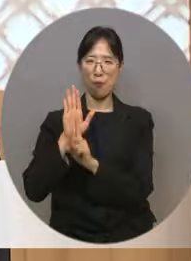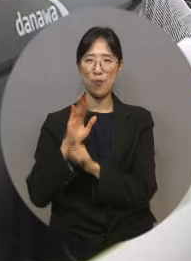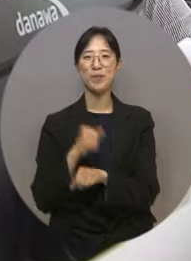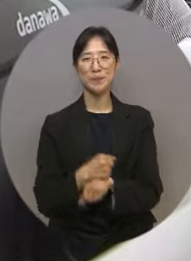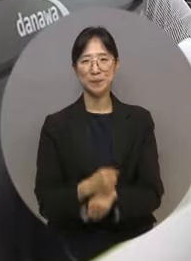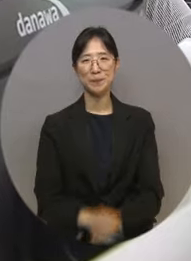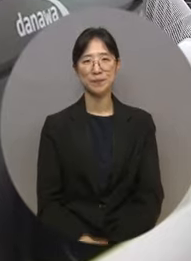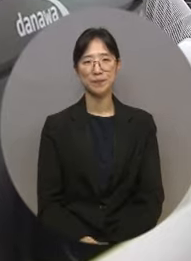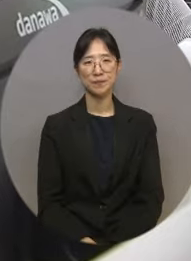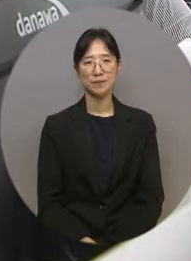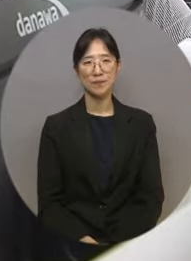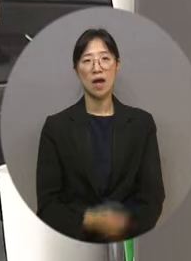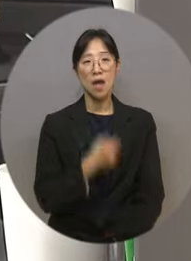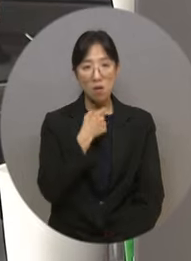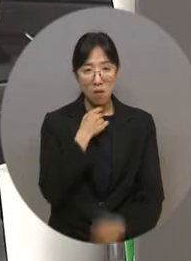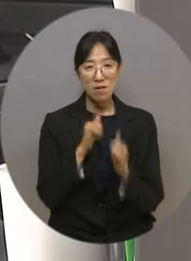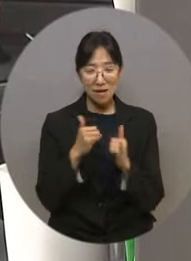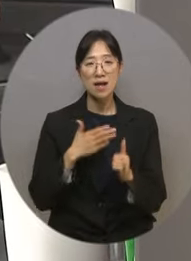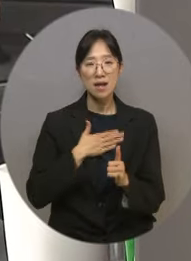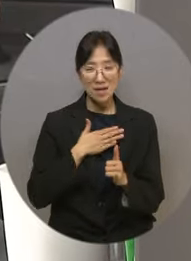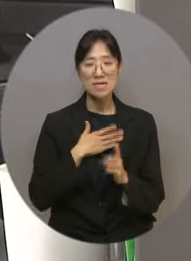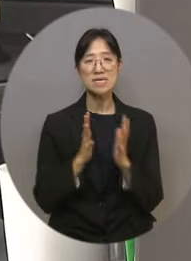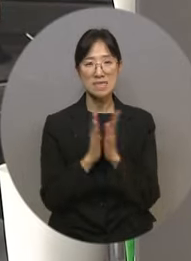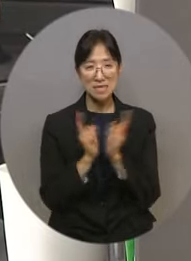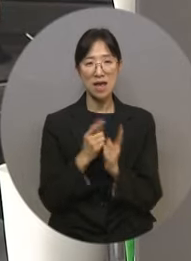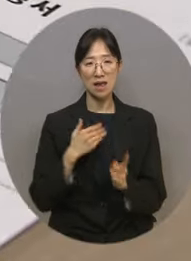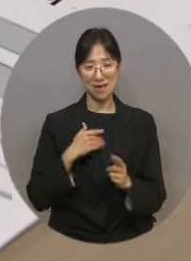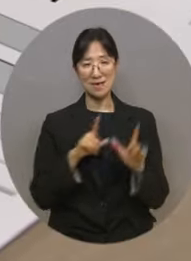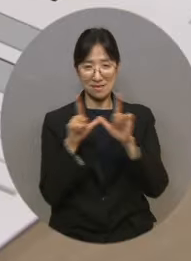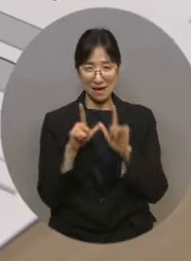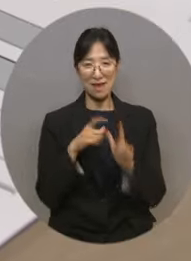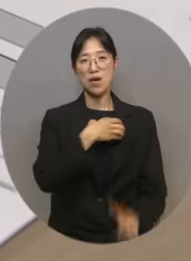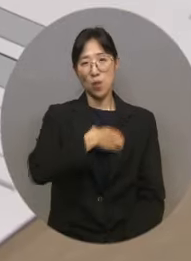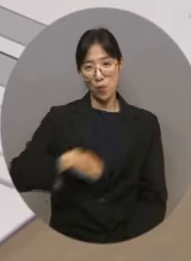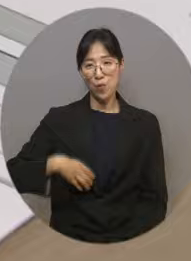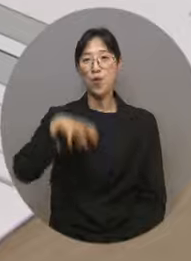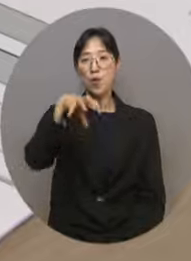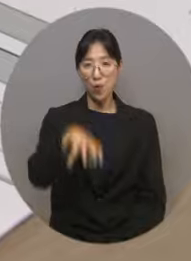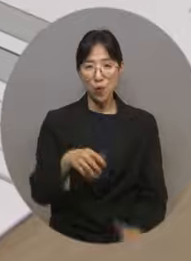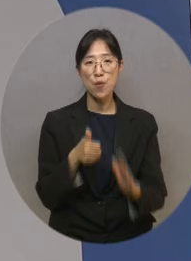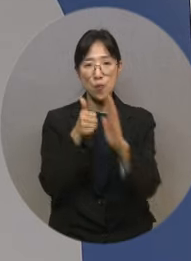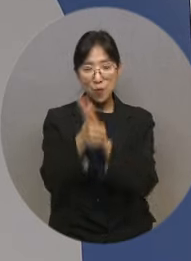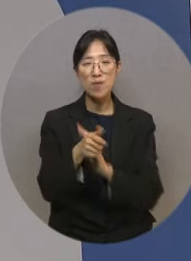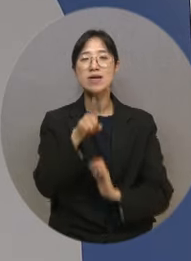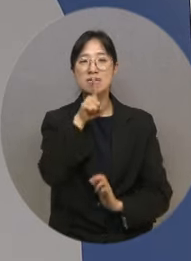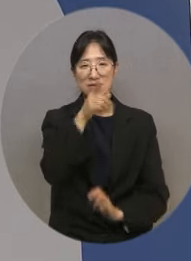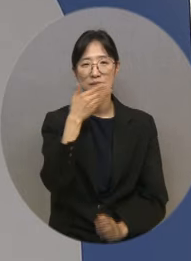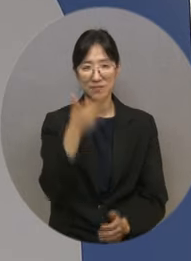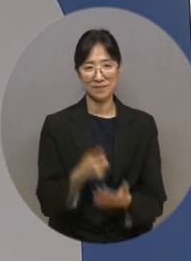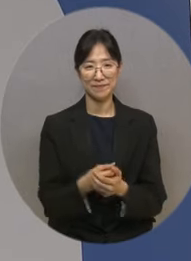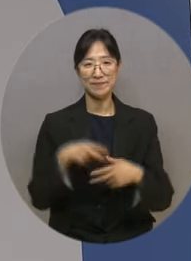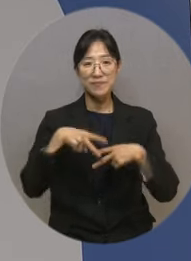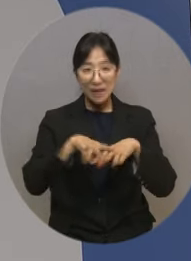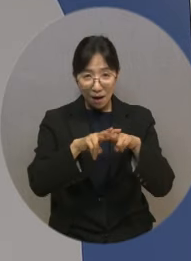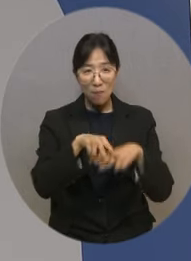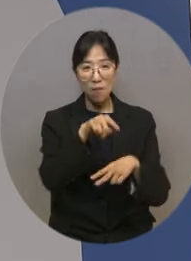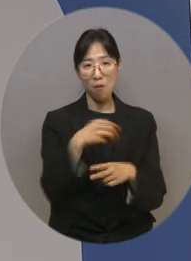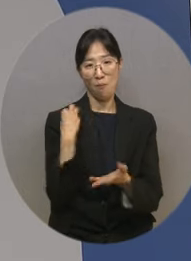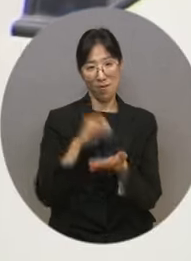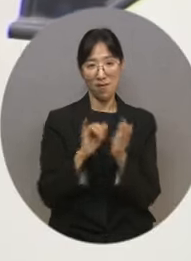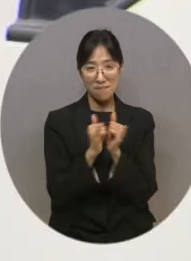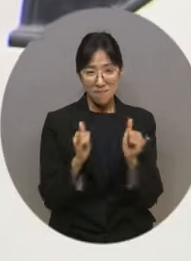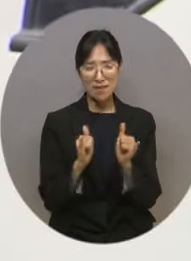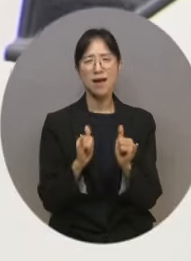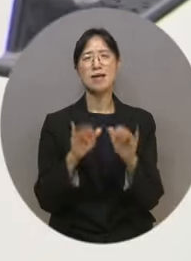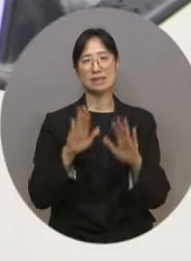나가겠습니다 희망자는 본인이 직접 주소지 관동 복 에서 청 가능하며 남원시는 납자가